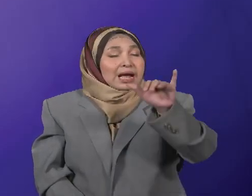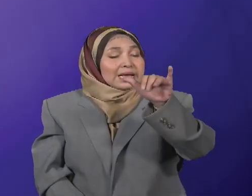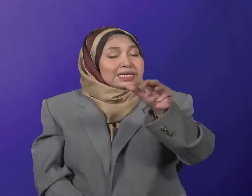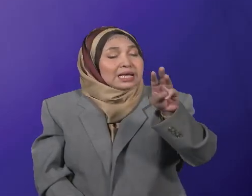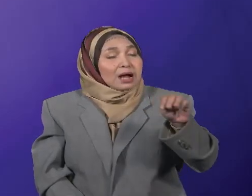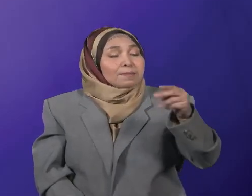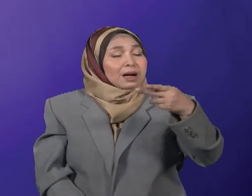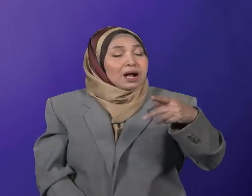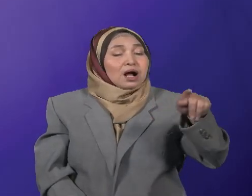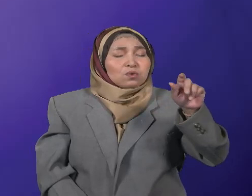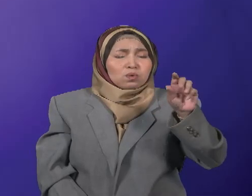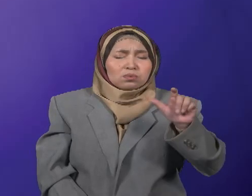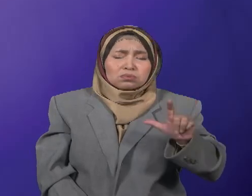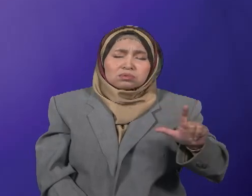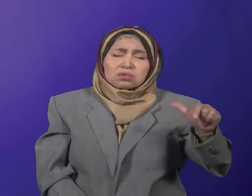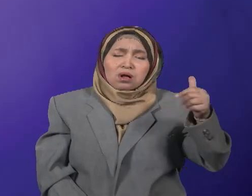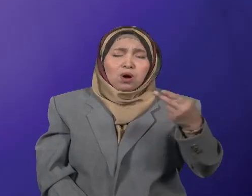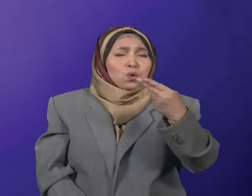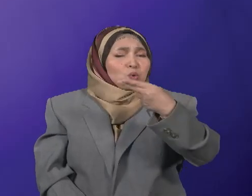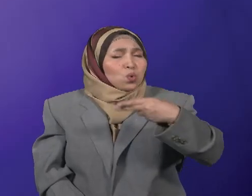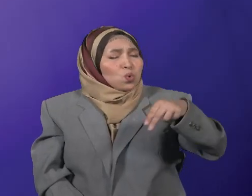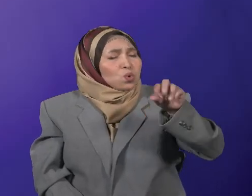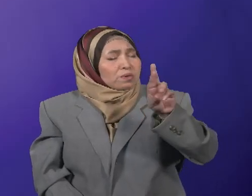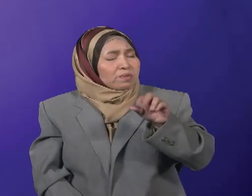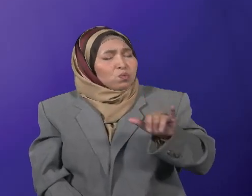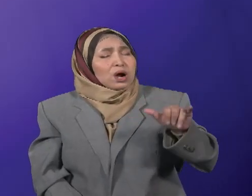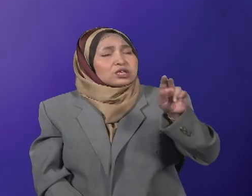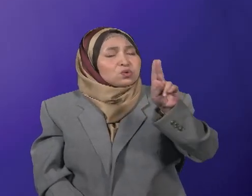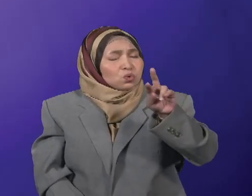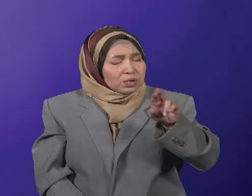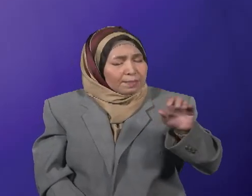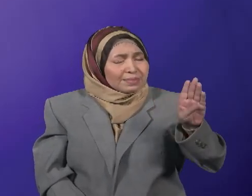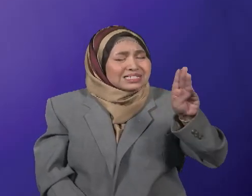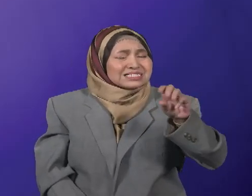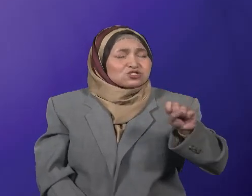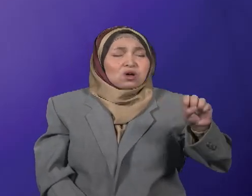يمحق الله الربا ويربي